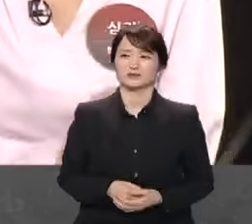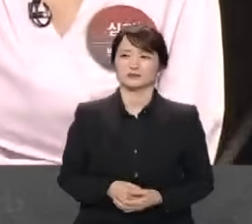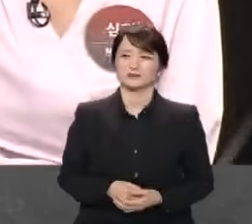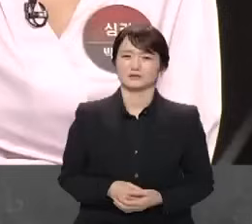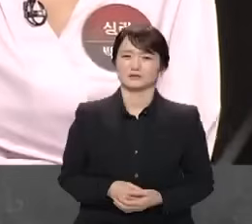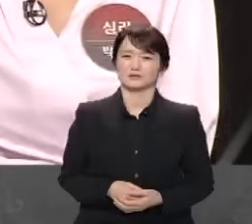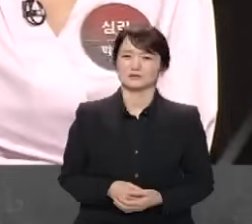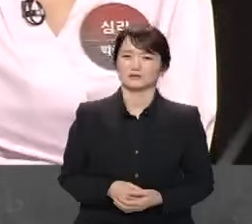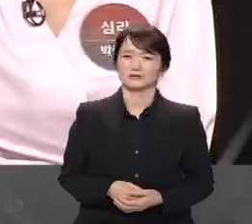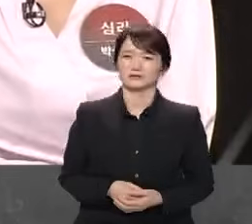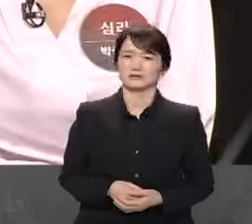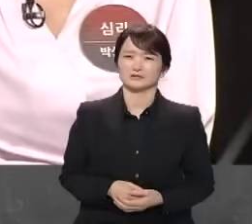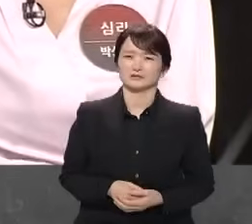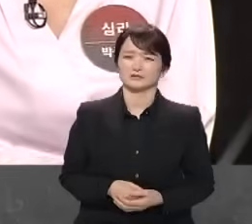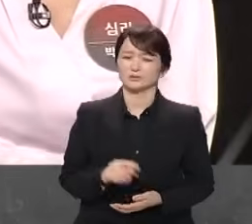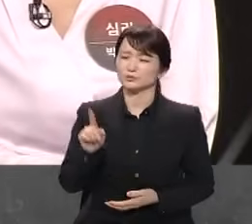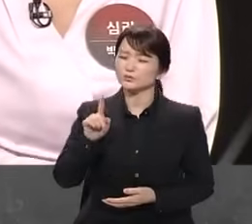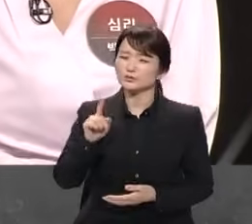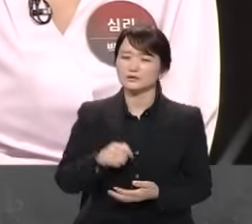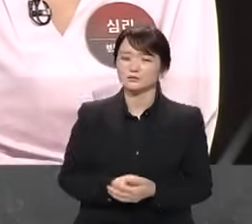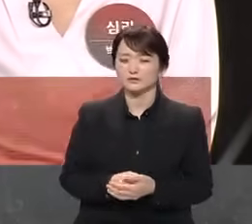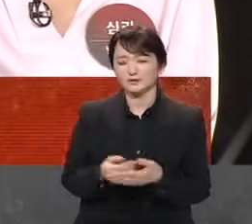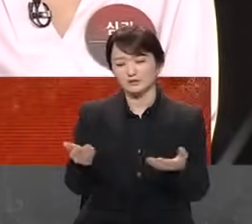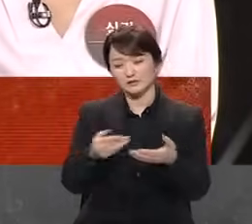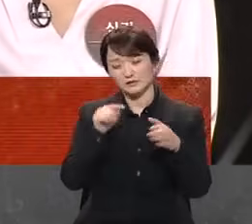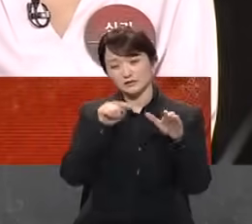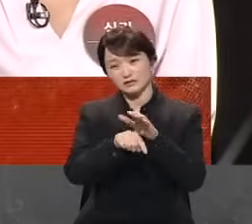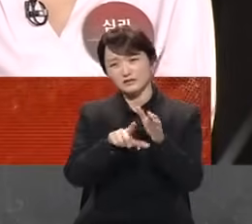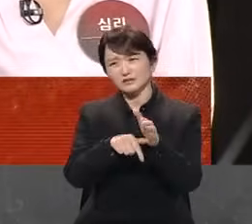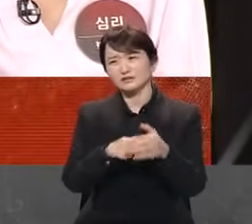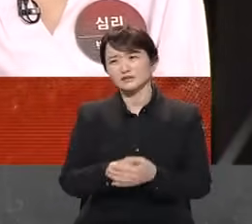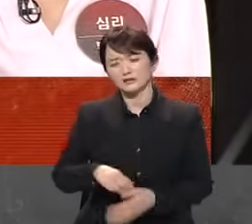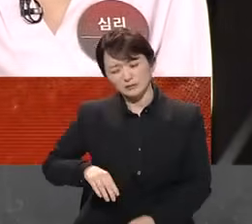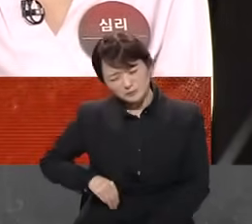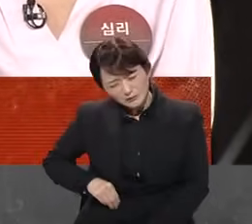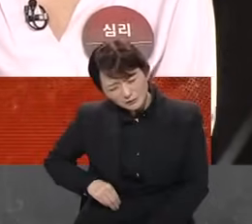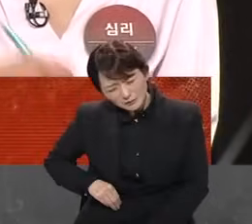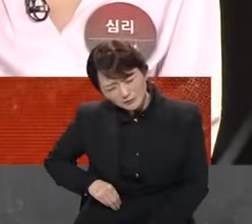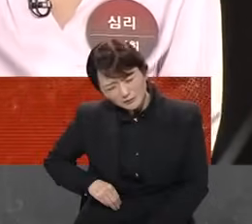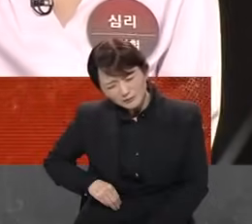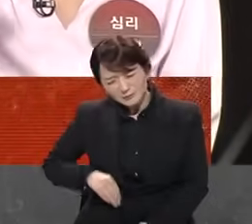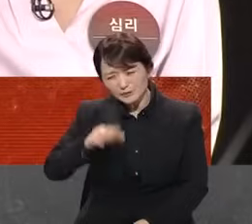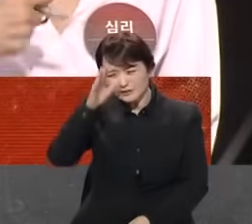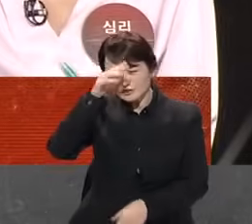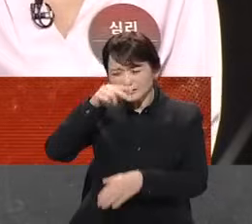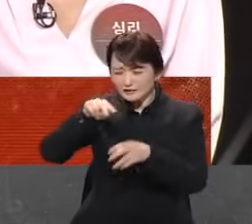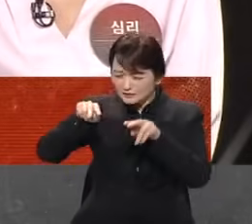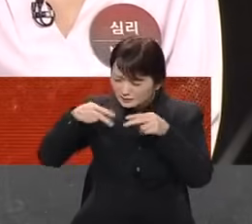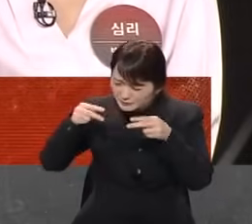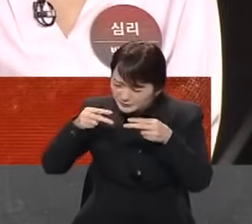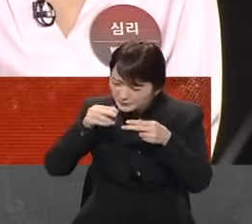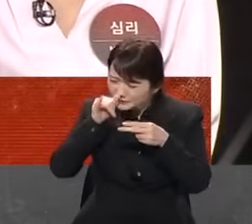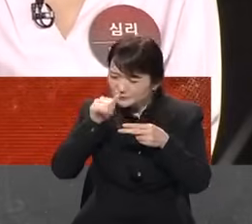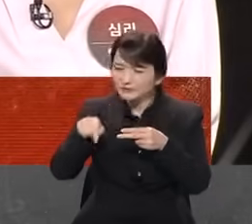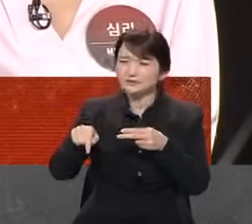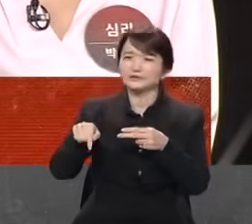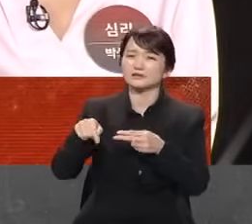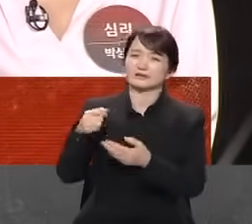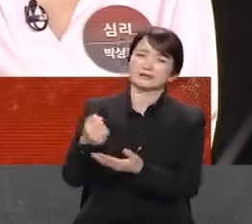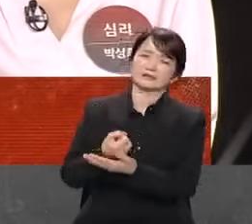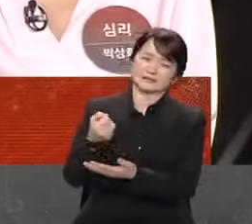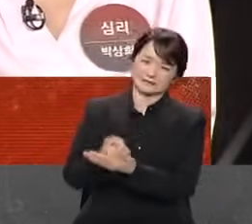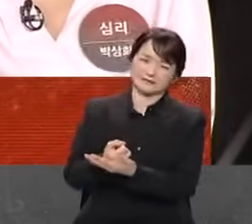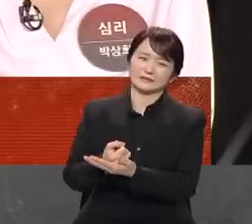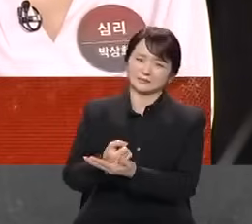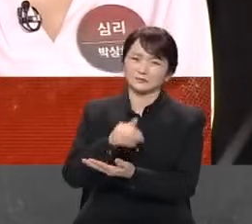또 어떤 마음도 드냐면 출근 시간에 또 얼마나 좀 시장하셨으면 또 곰탕 컵라면을 드시고 계시지 이런 안쓰러운